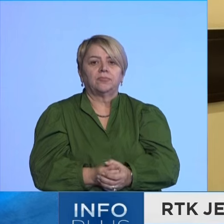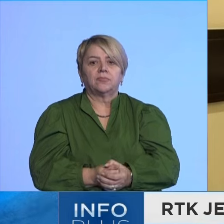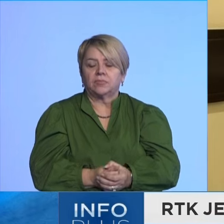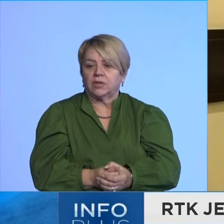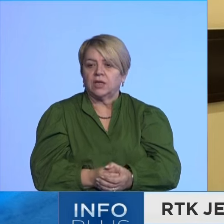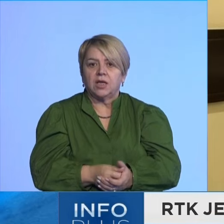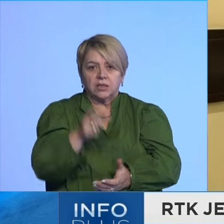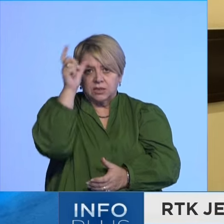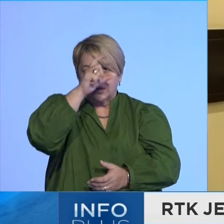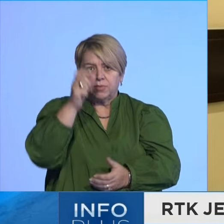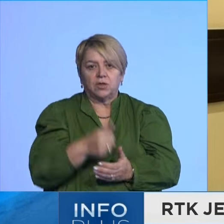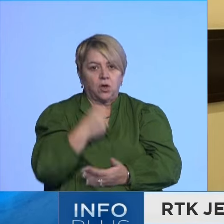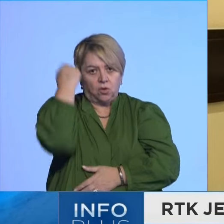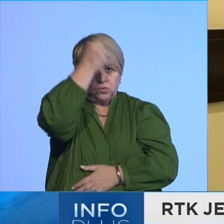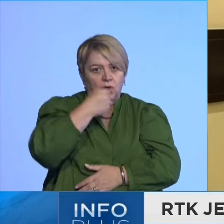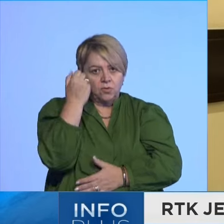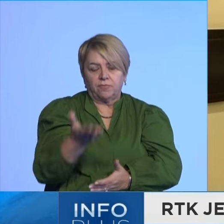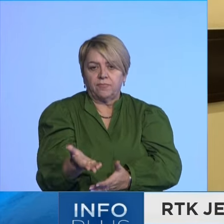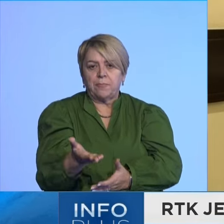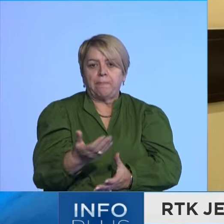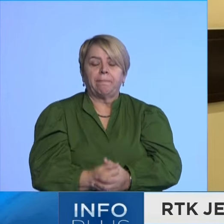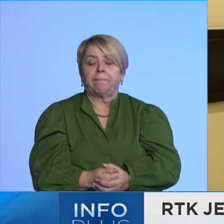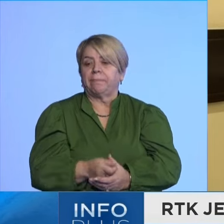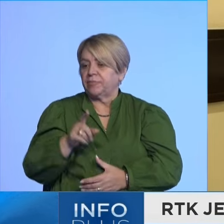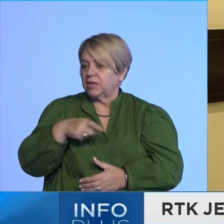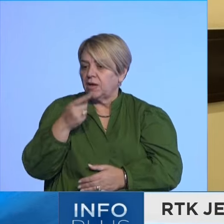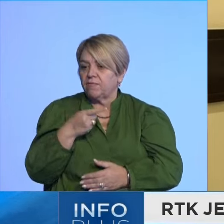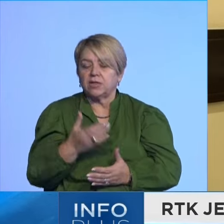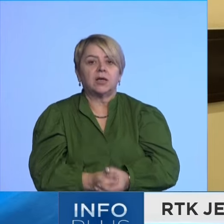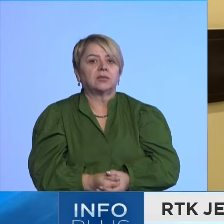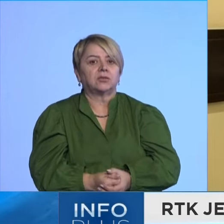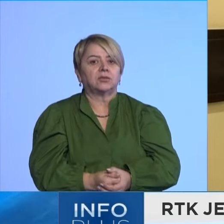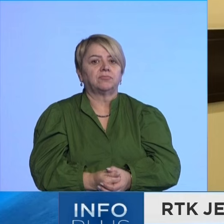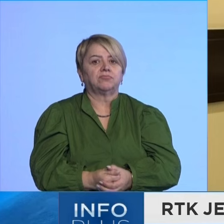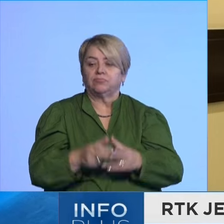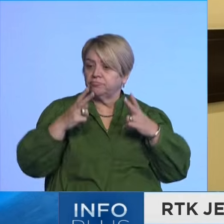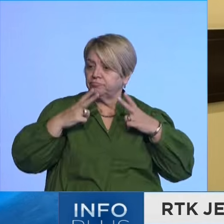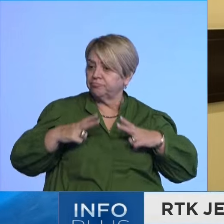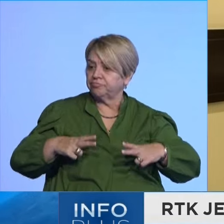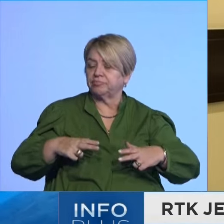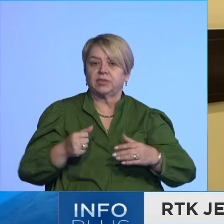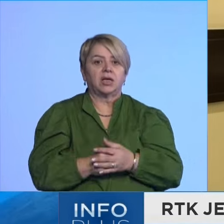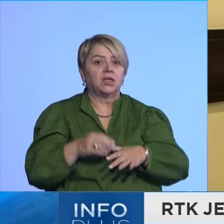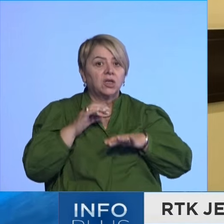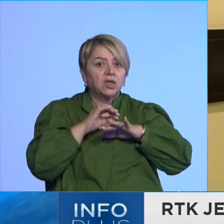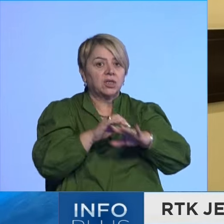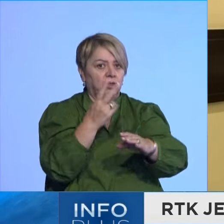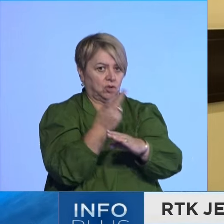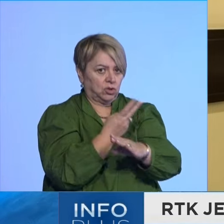kryer Serbia në Kosovë, do të flasin nobilistë të paqes, kanë qenë krerët të shtetit.